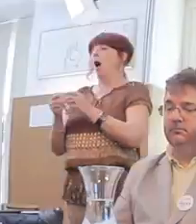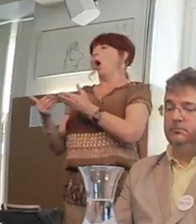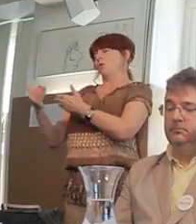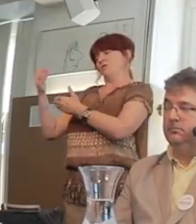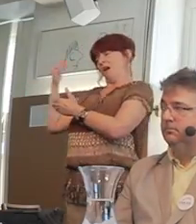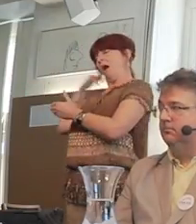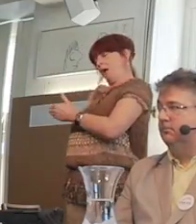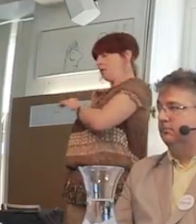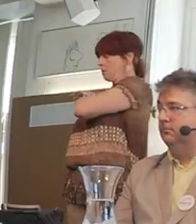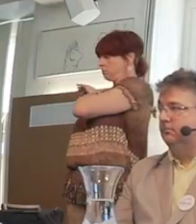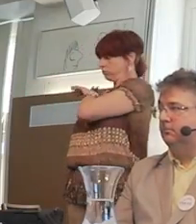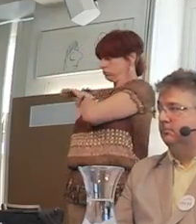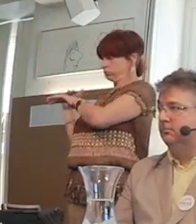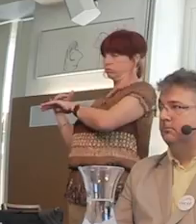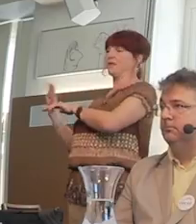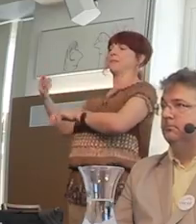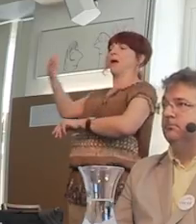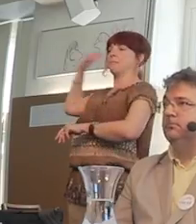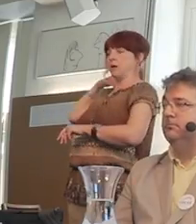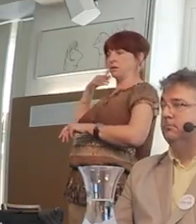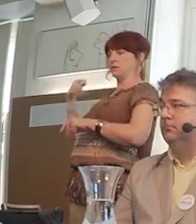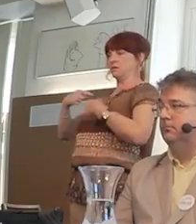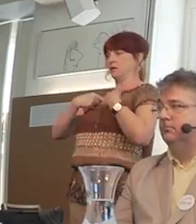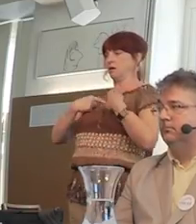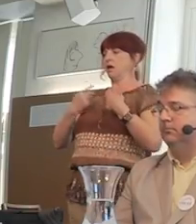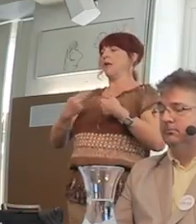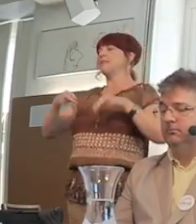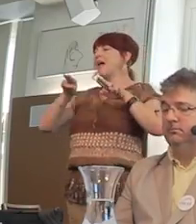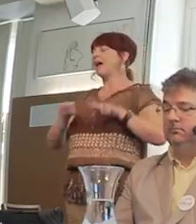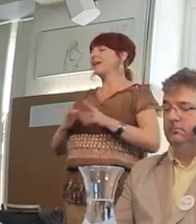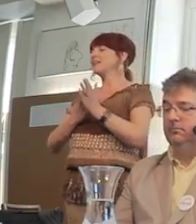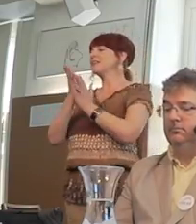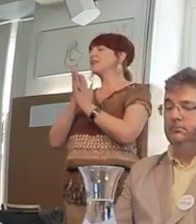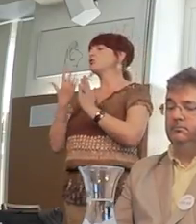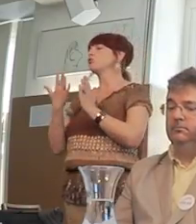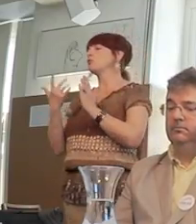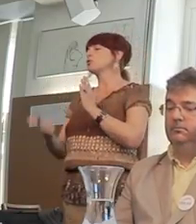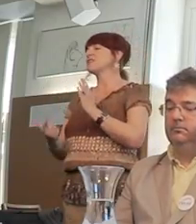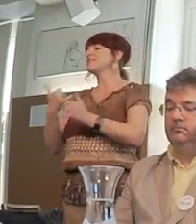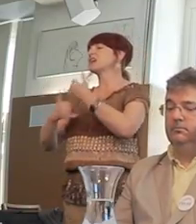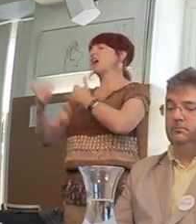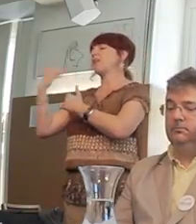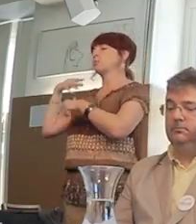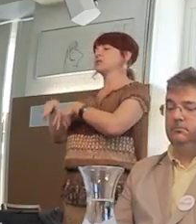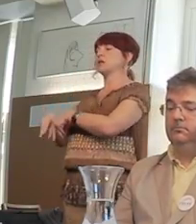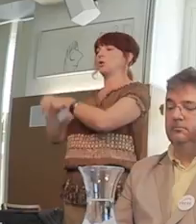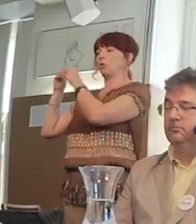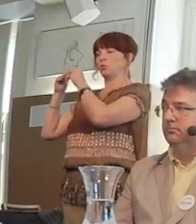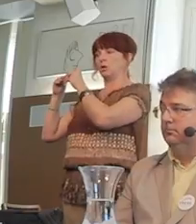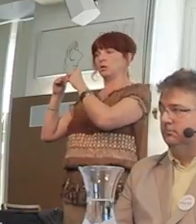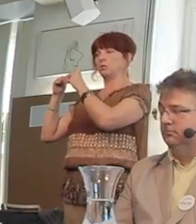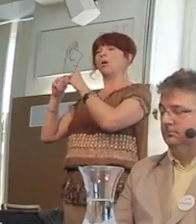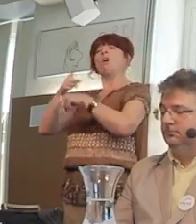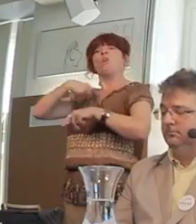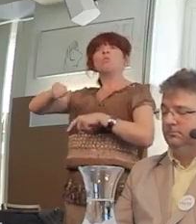hinweisen, wie das damals war. Also wie wir unseren Nachrichtendienst vor 25 Jahren gegründet haben, haben wir das nicht gemacht, weil es einfach so